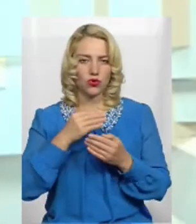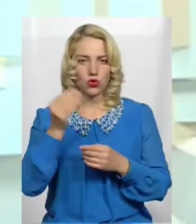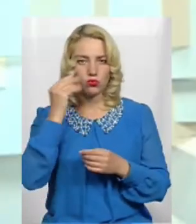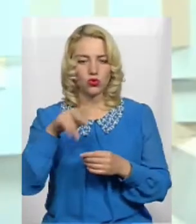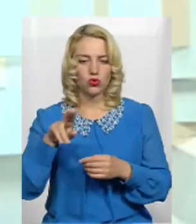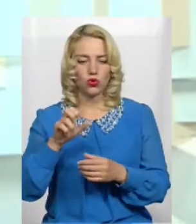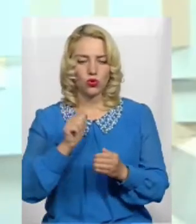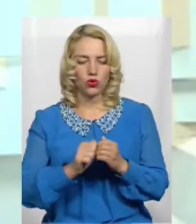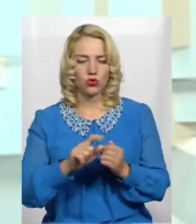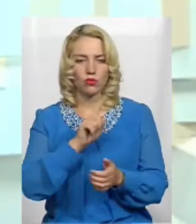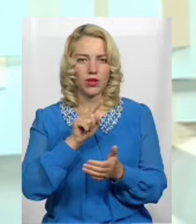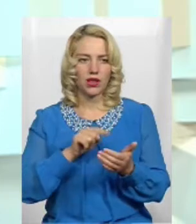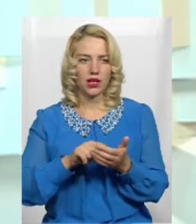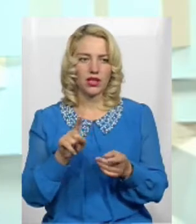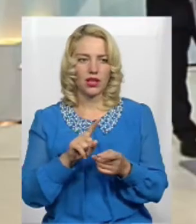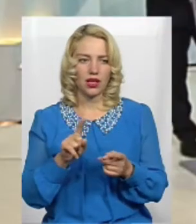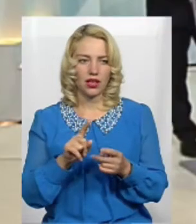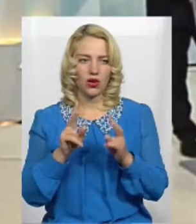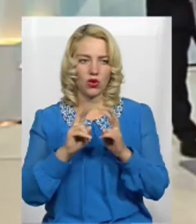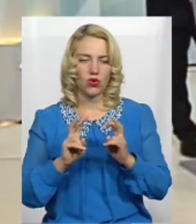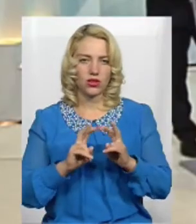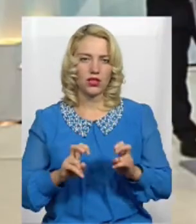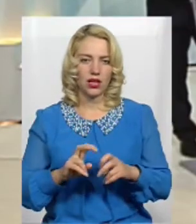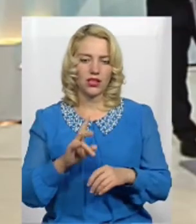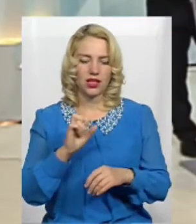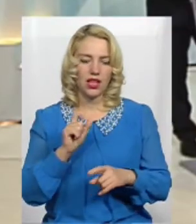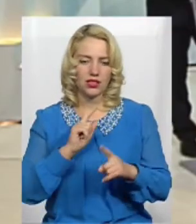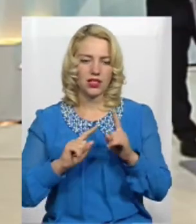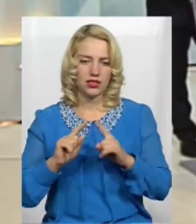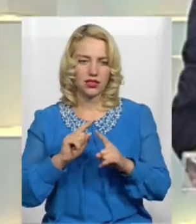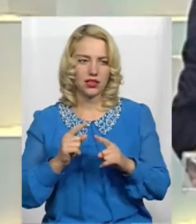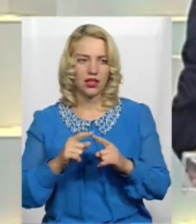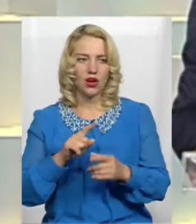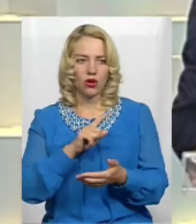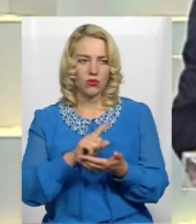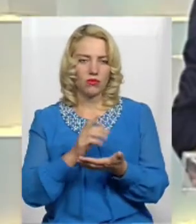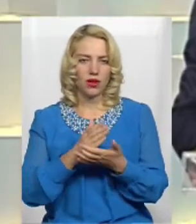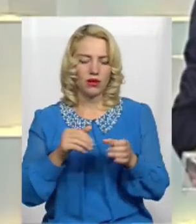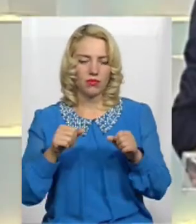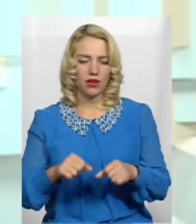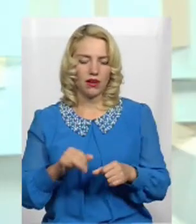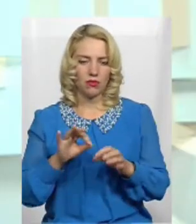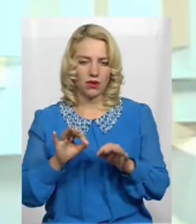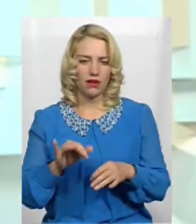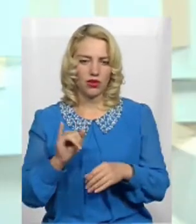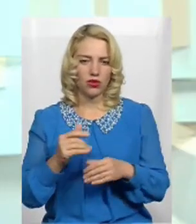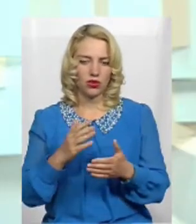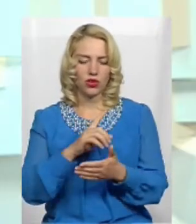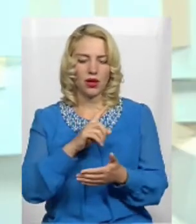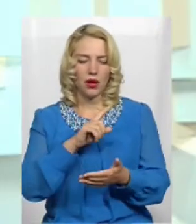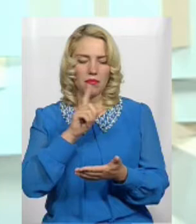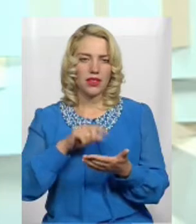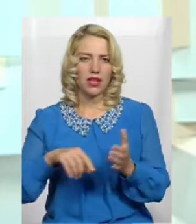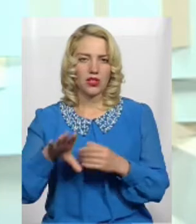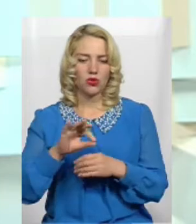кожного питання, яке розглядається на засіданні Верховної Ради? Обов'язково, має право. Правильно. І питання спільне для всіх